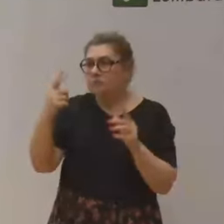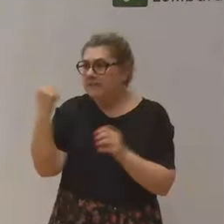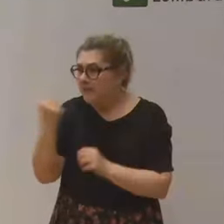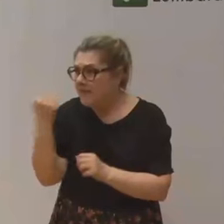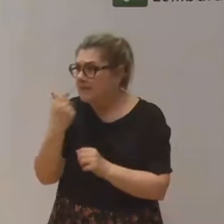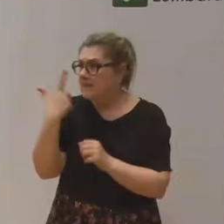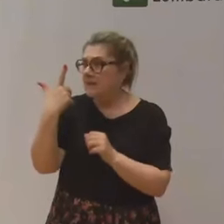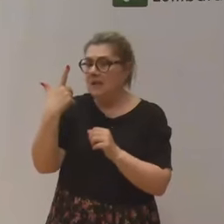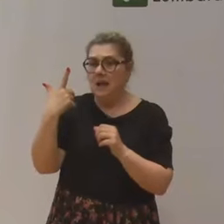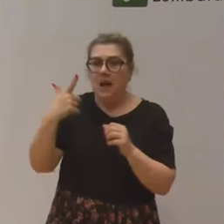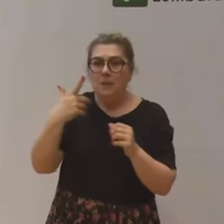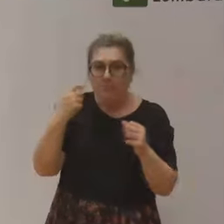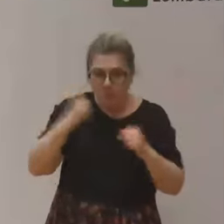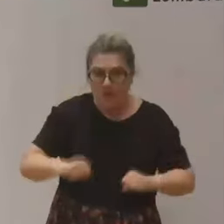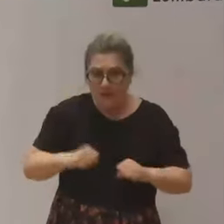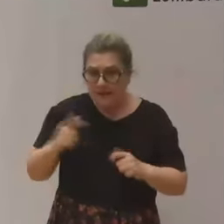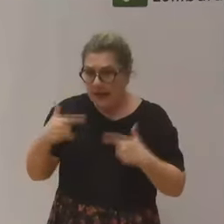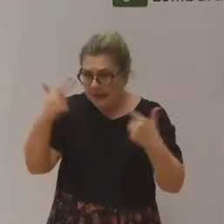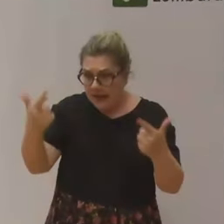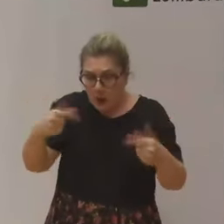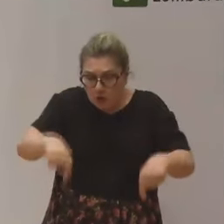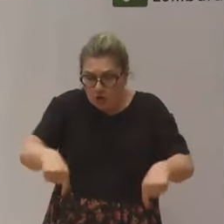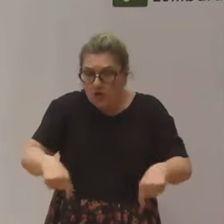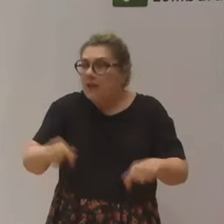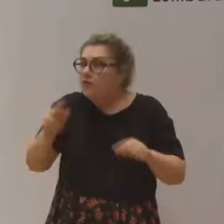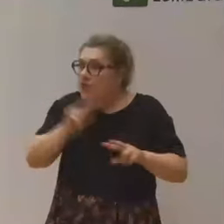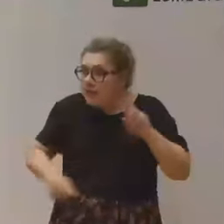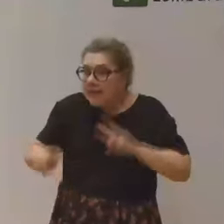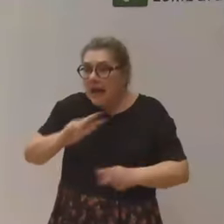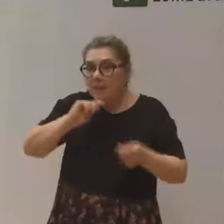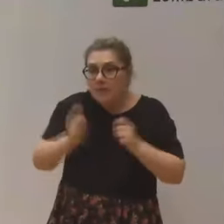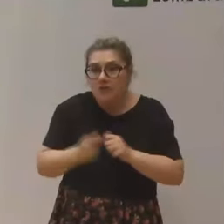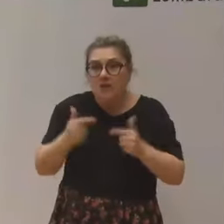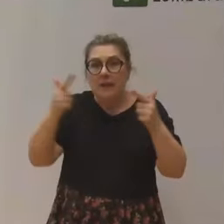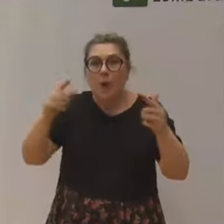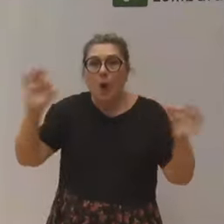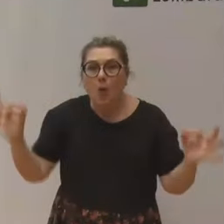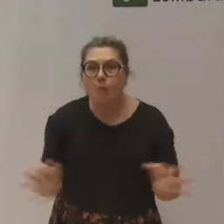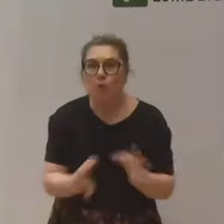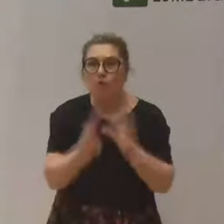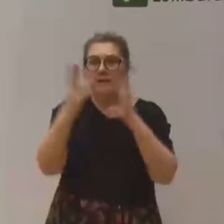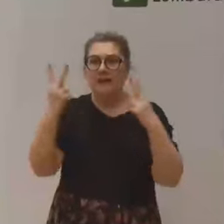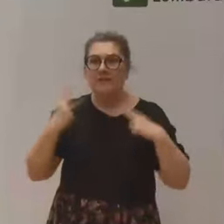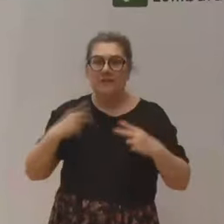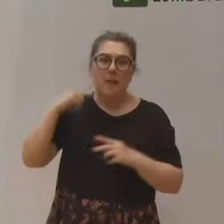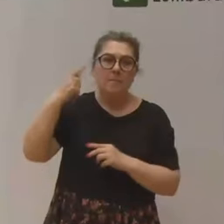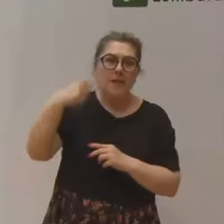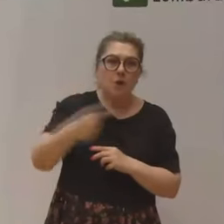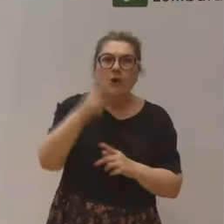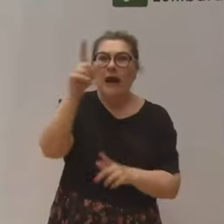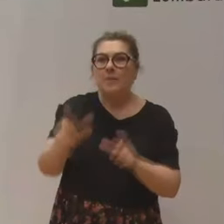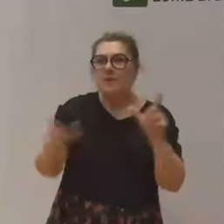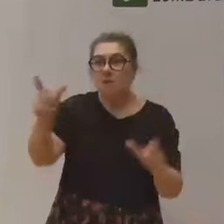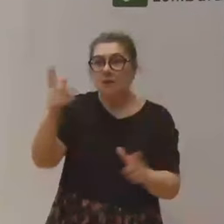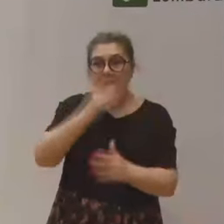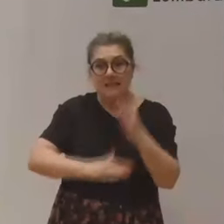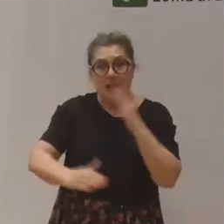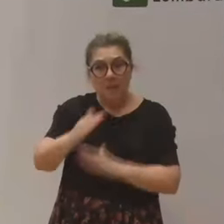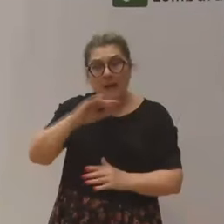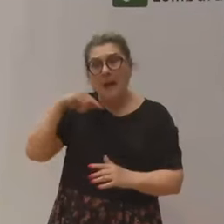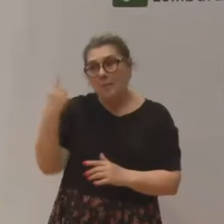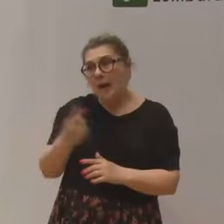servizi e possibilità oggi offerti, noi cerchiamo di dare in realtà un'opportunità di vita migliore alle persone disabili, ma in